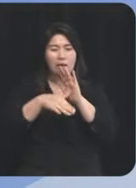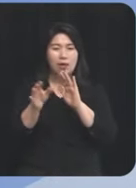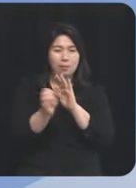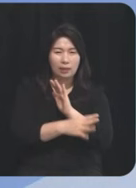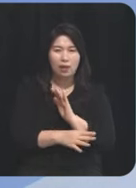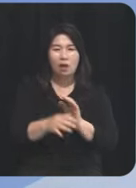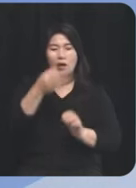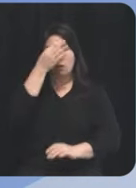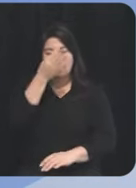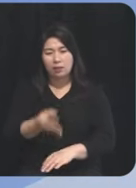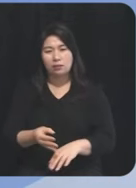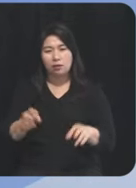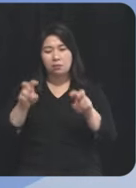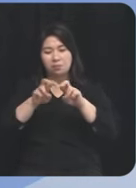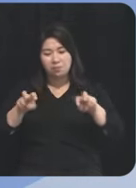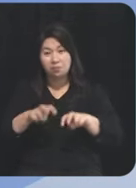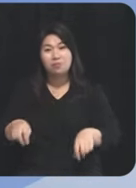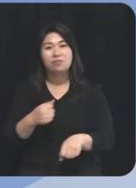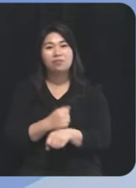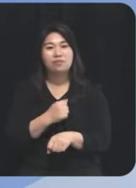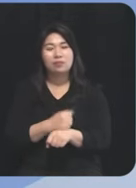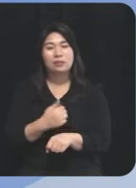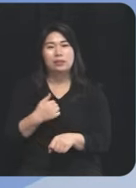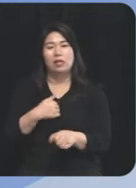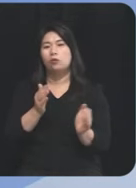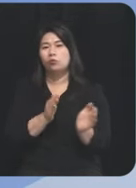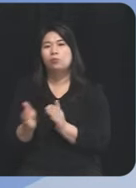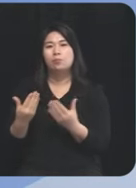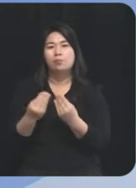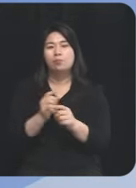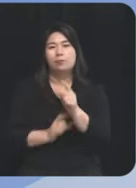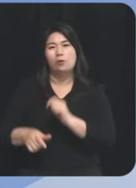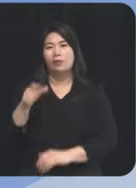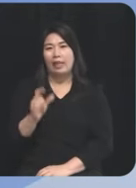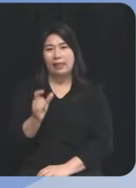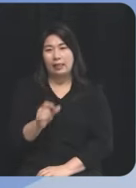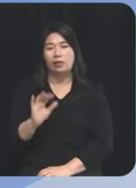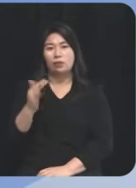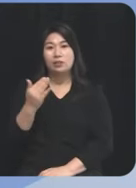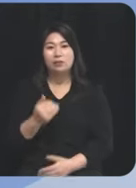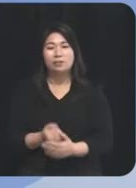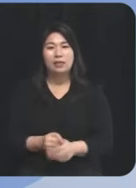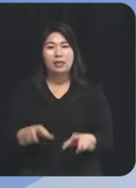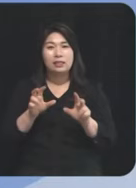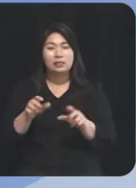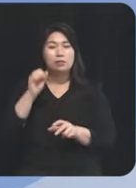성찰하고 반성하고 다듬어 왔습니다. 더 단단해졌습니다. 지금 이렇게